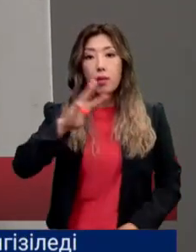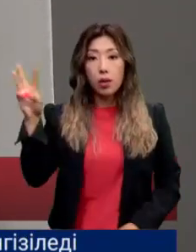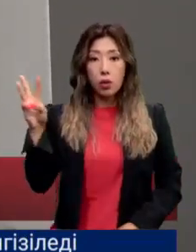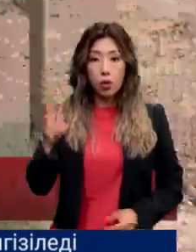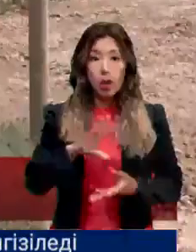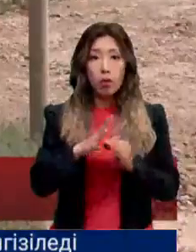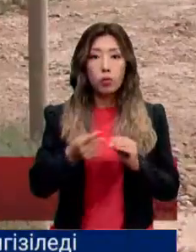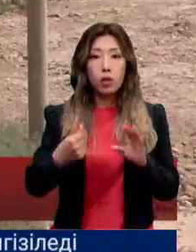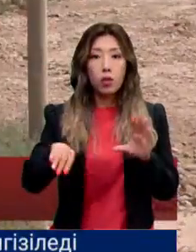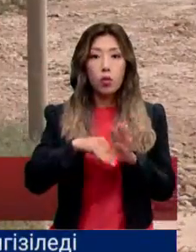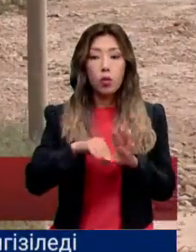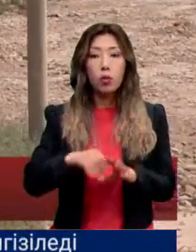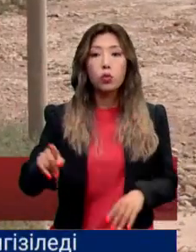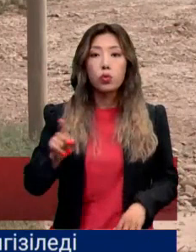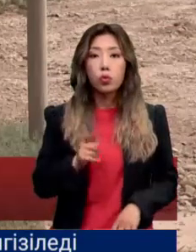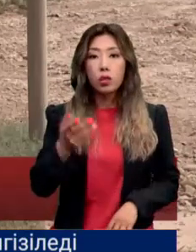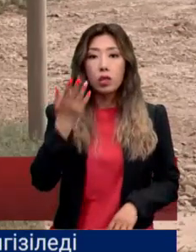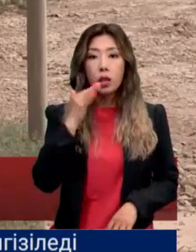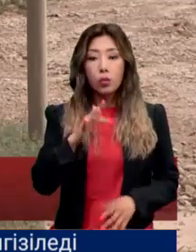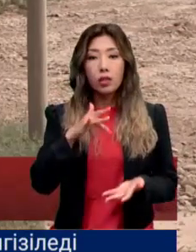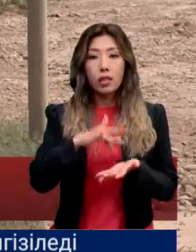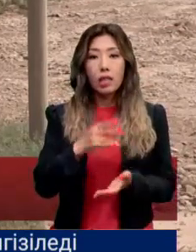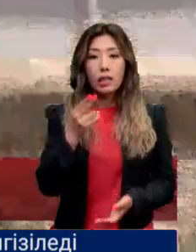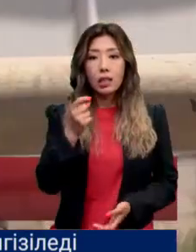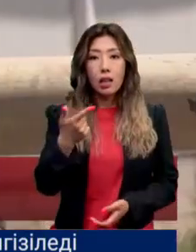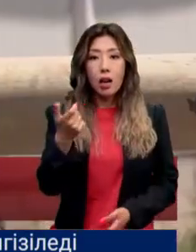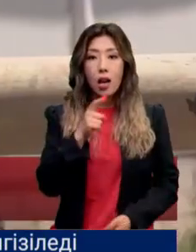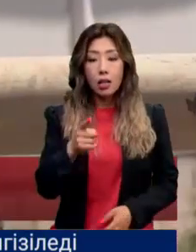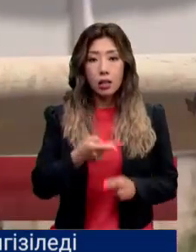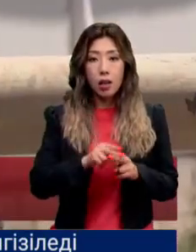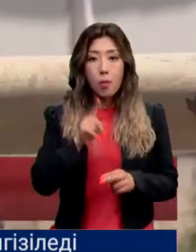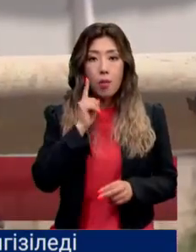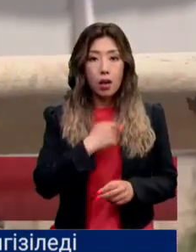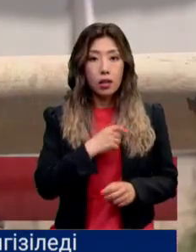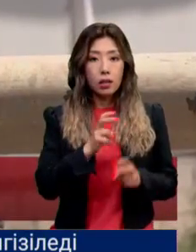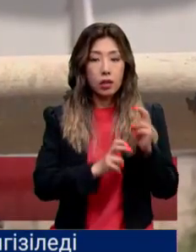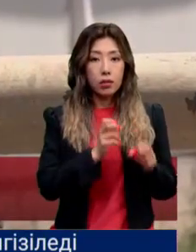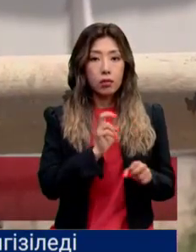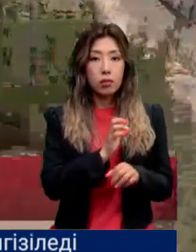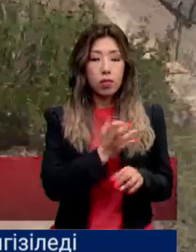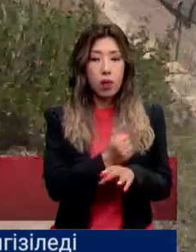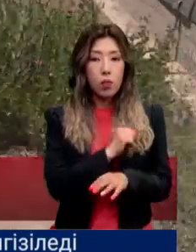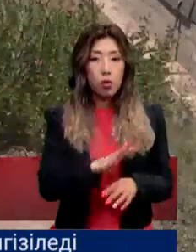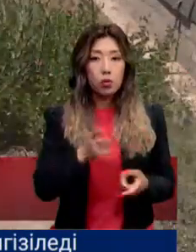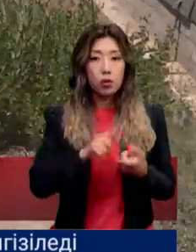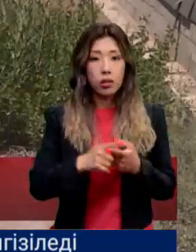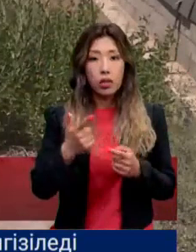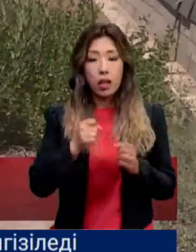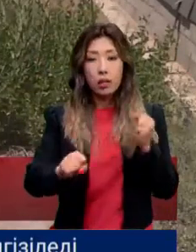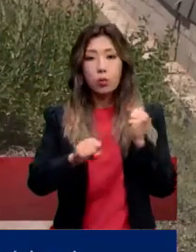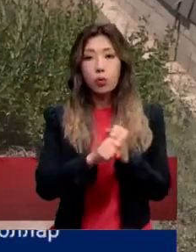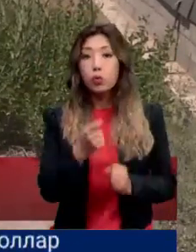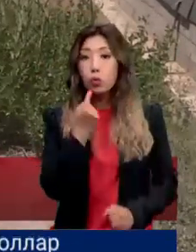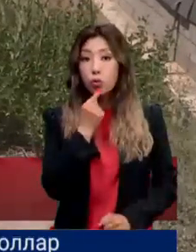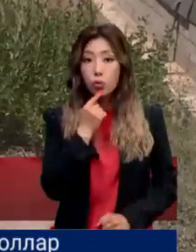Другие копят деньги на то, чтобы подвести к цеху газ. Без него производство стоит. Магистральную трубу здесь построили за счет государства. А